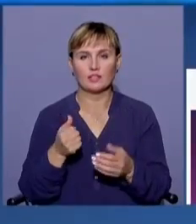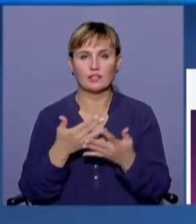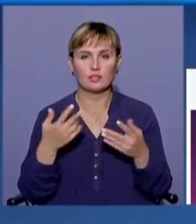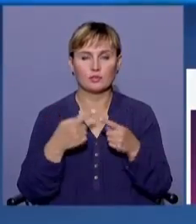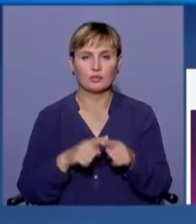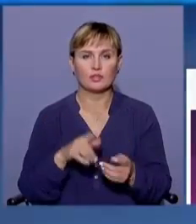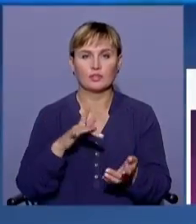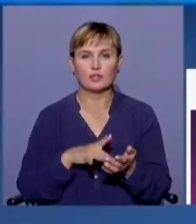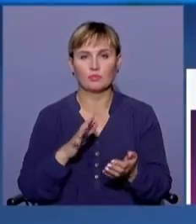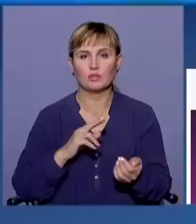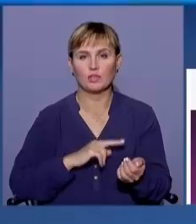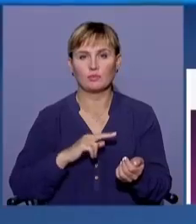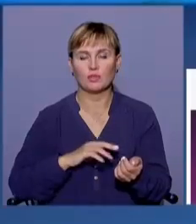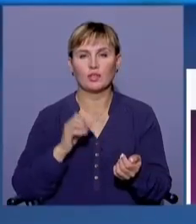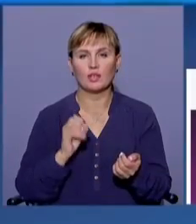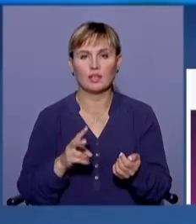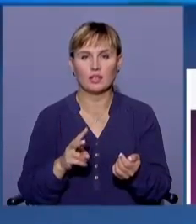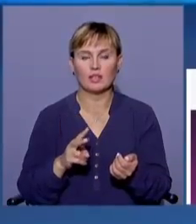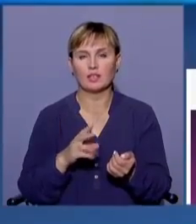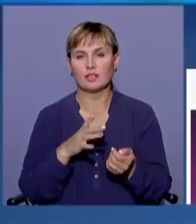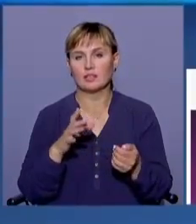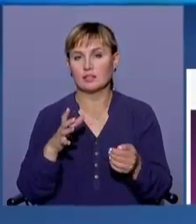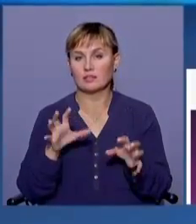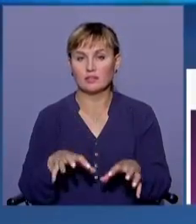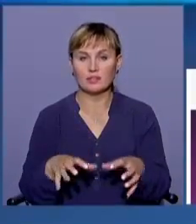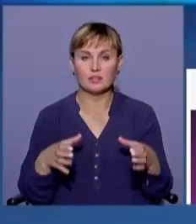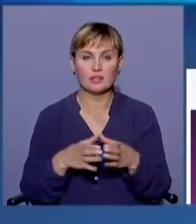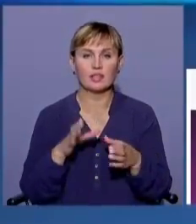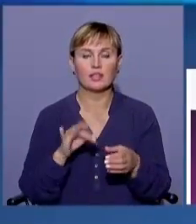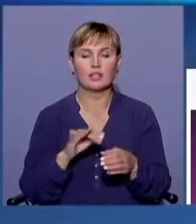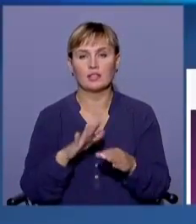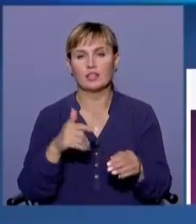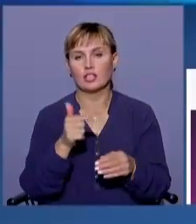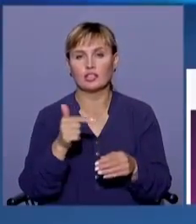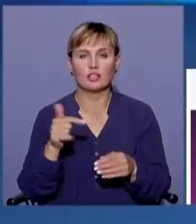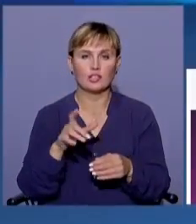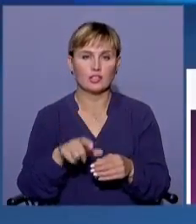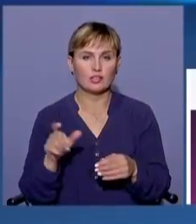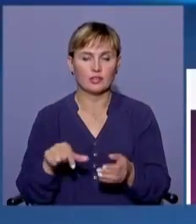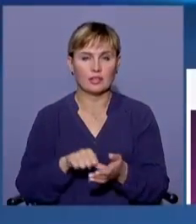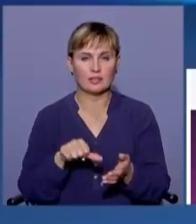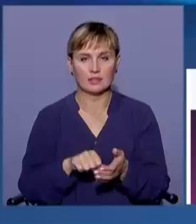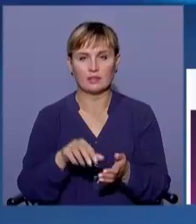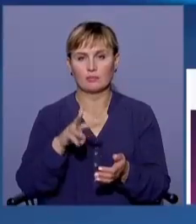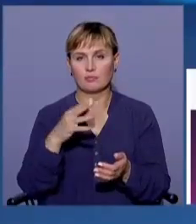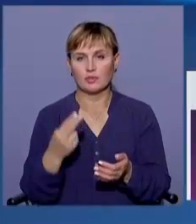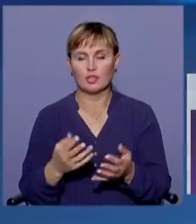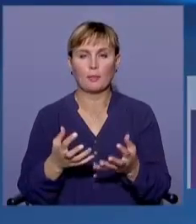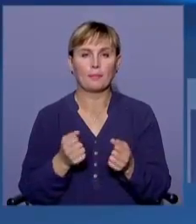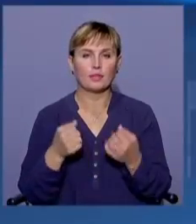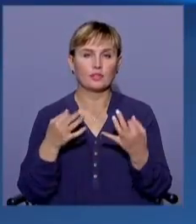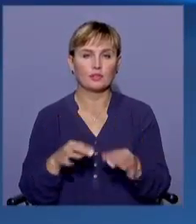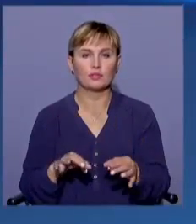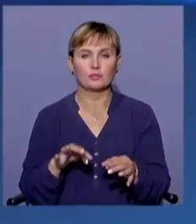структур. Центр будет работать как с нерезидентами, так и с резидентами Республики Казахстан. Участники МФЦА получат доступ